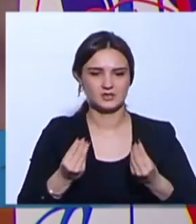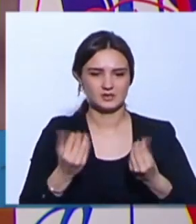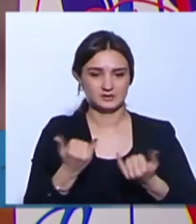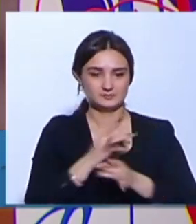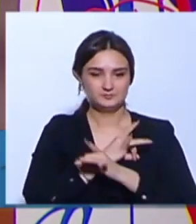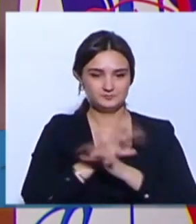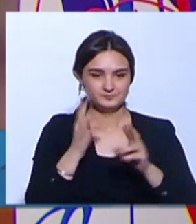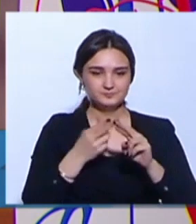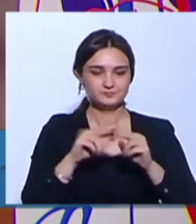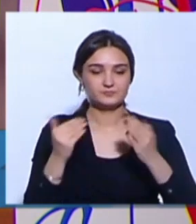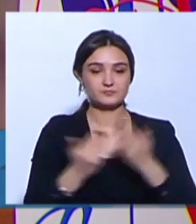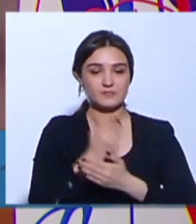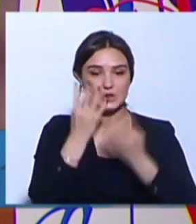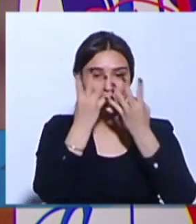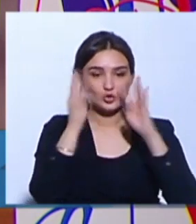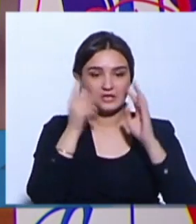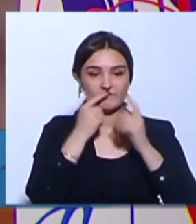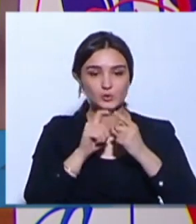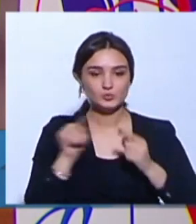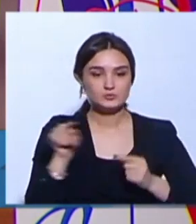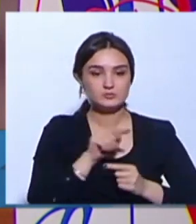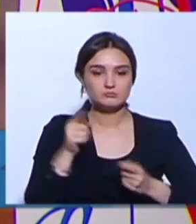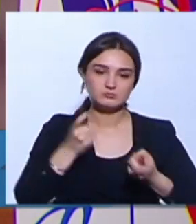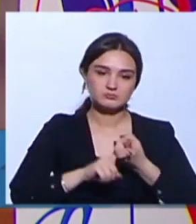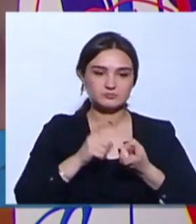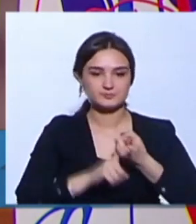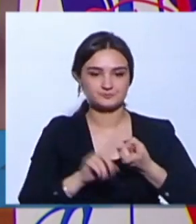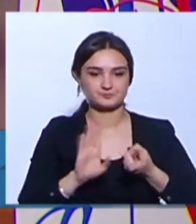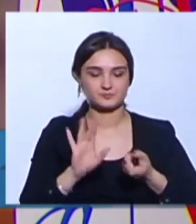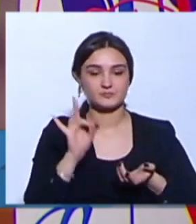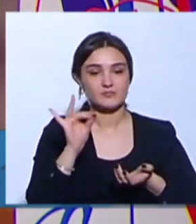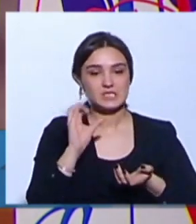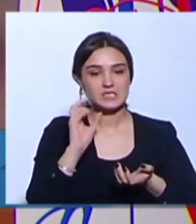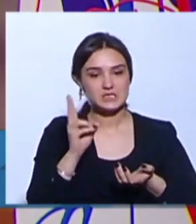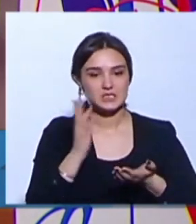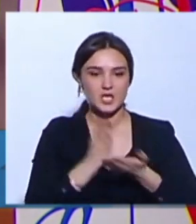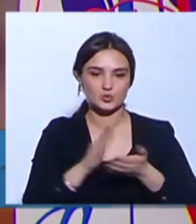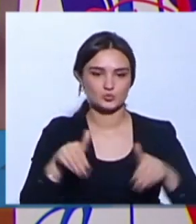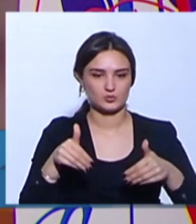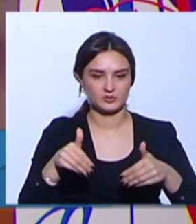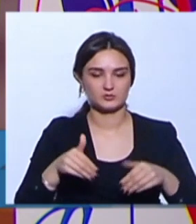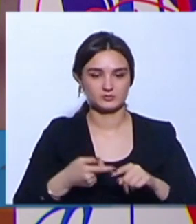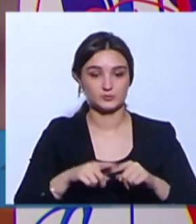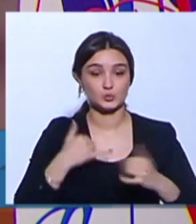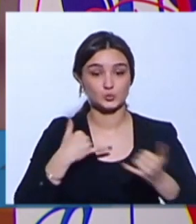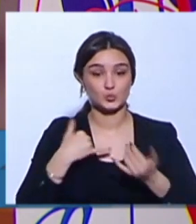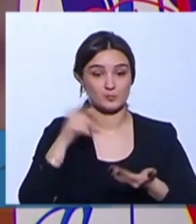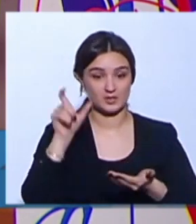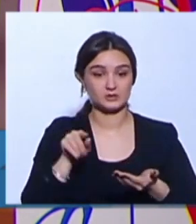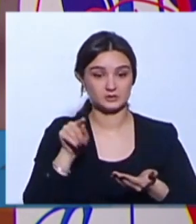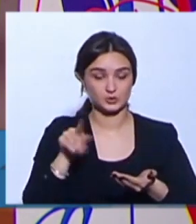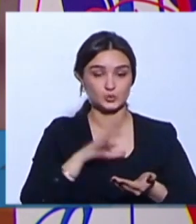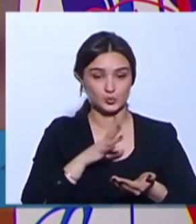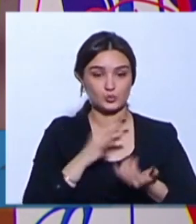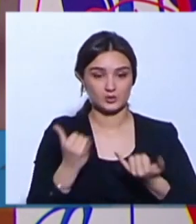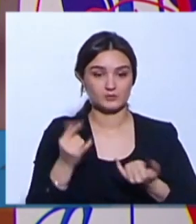და ახალ კორონავირუსთან კავშირში თირკმლის რისკები შევაფასეთ. ჩვენი სტუმარი კი, ვინც